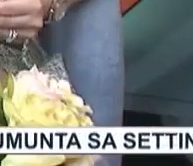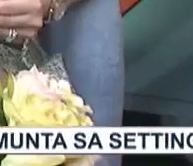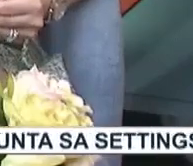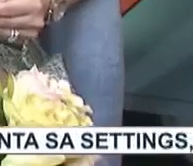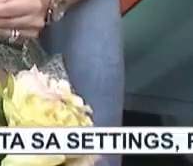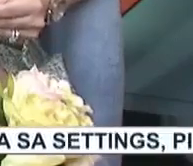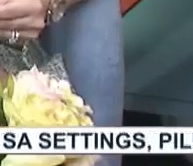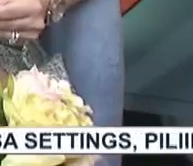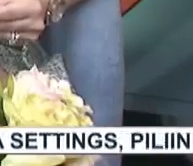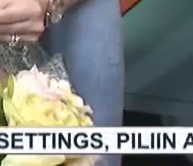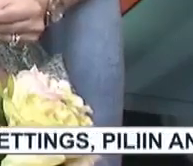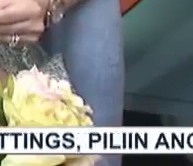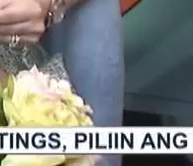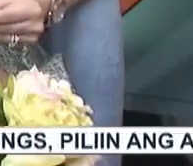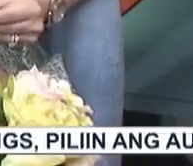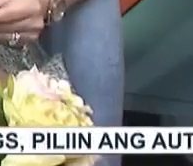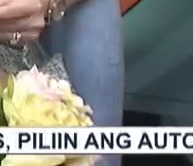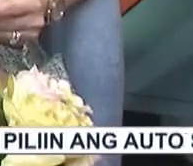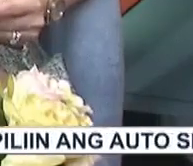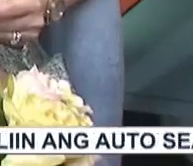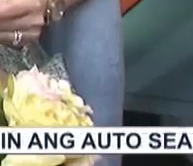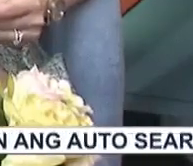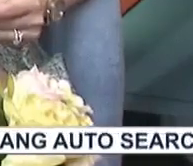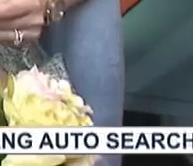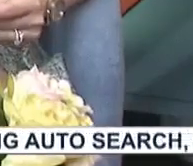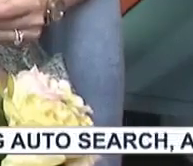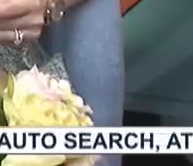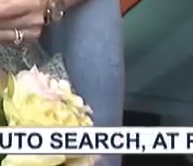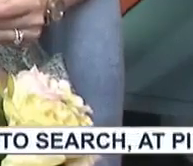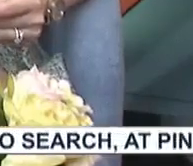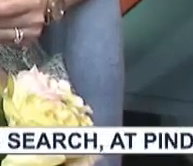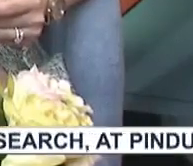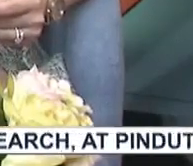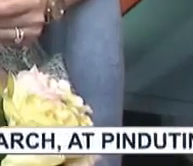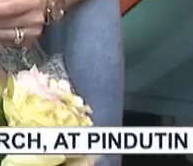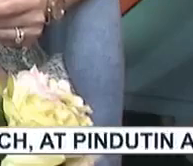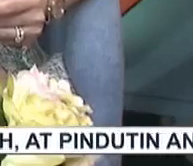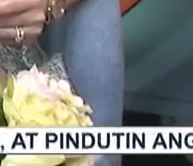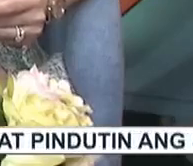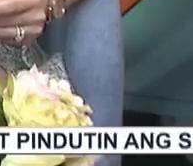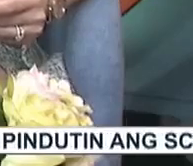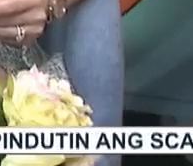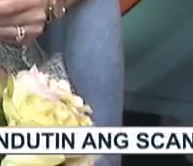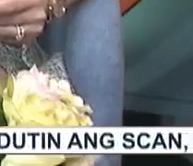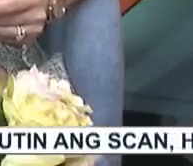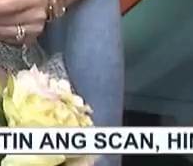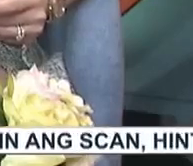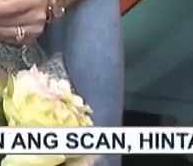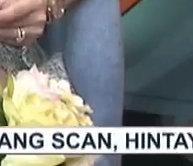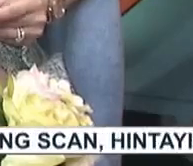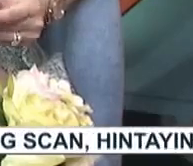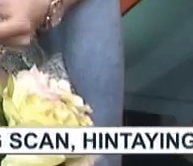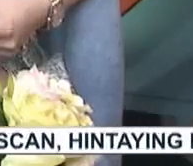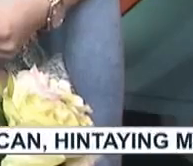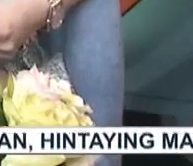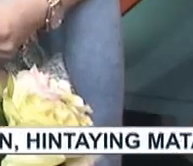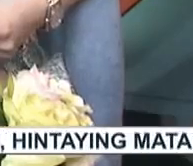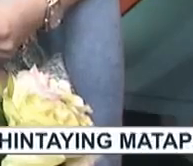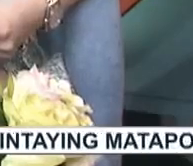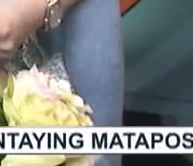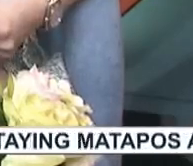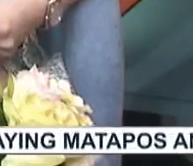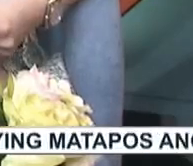umaga, makakausap po natin ang naging champion sa Hong Kong International Mathematical Olympiad under the Senior Secondary Group na